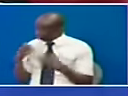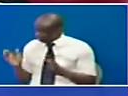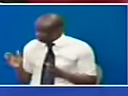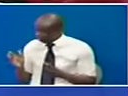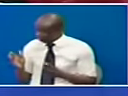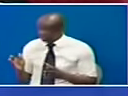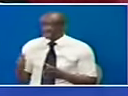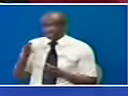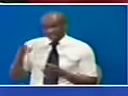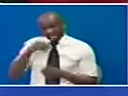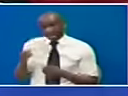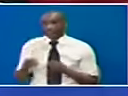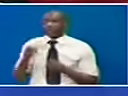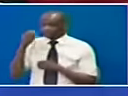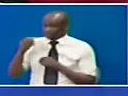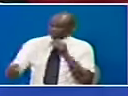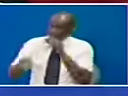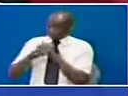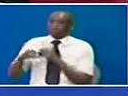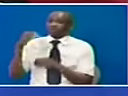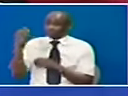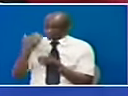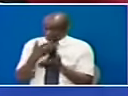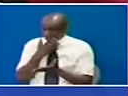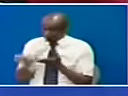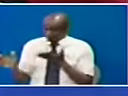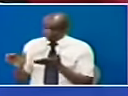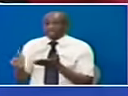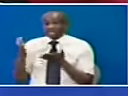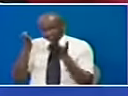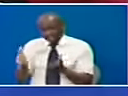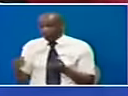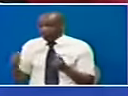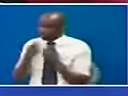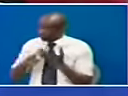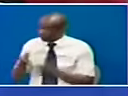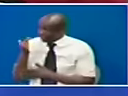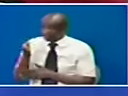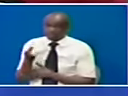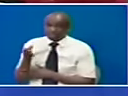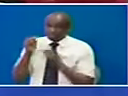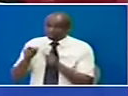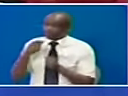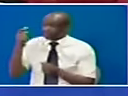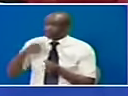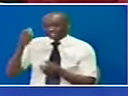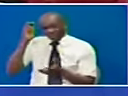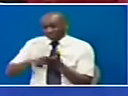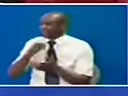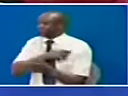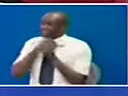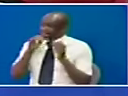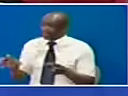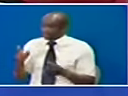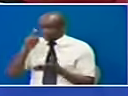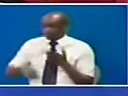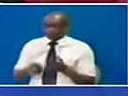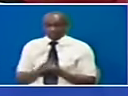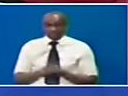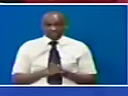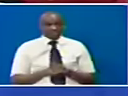na ya nyongeza pia imeondolewa. Yes. Na sasa mnaelekea katika awamu ambayo mtasema sasa hamuwatambui kama madaktari wa humu Kenya nchi.